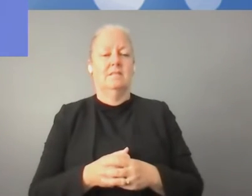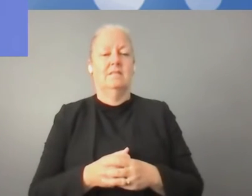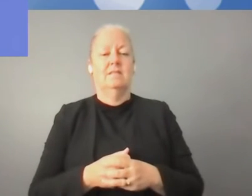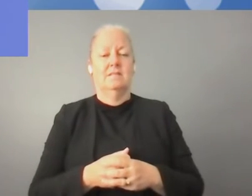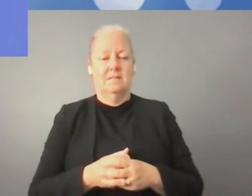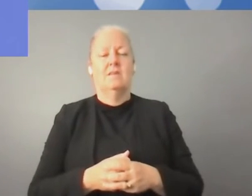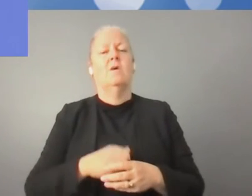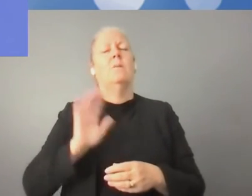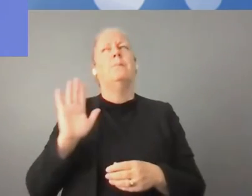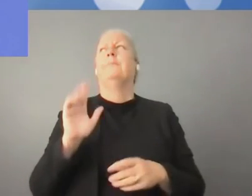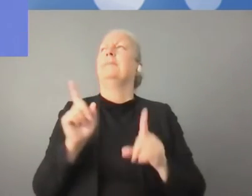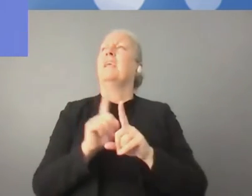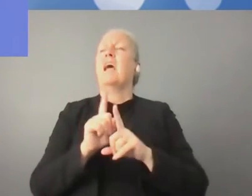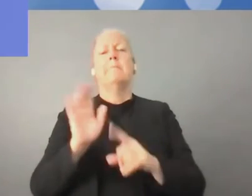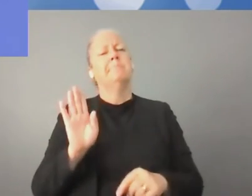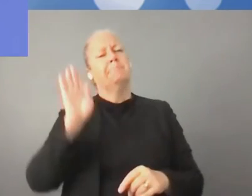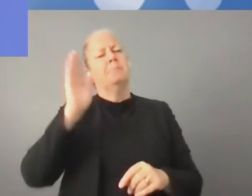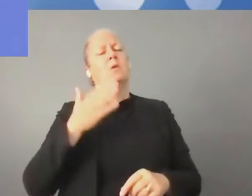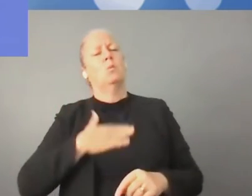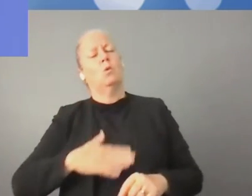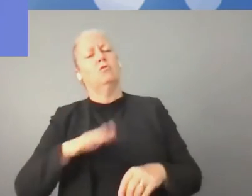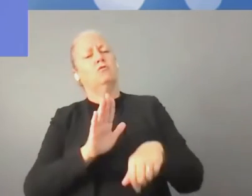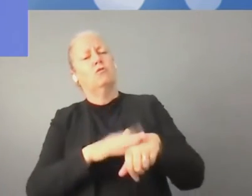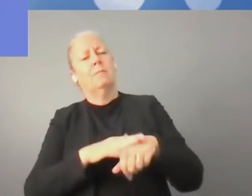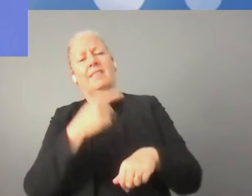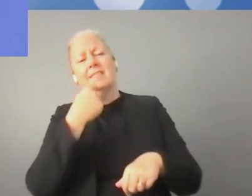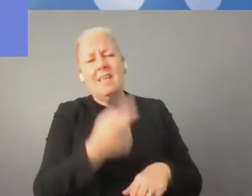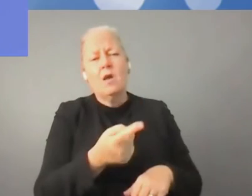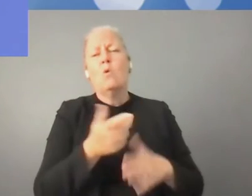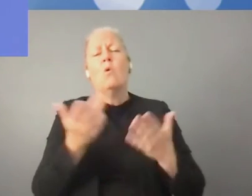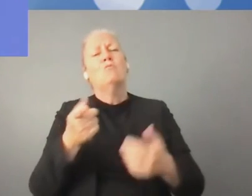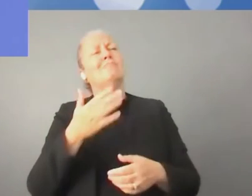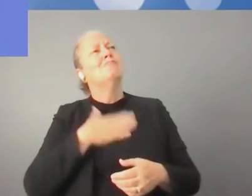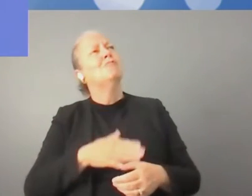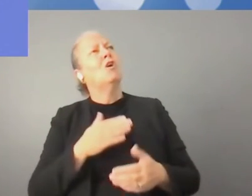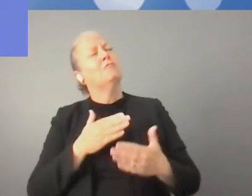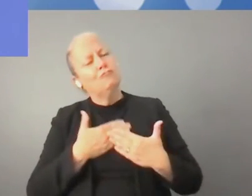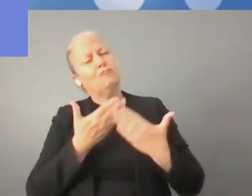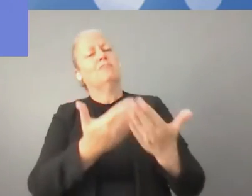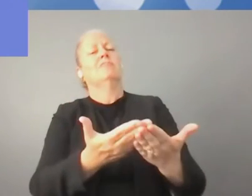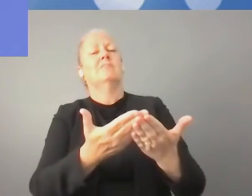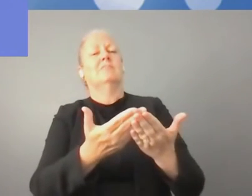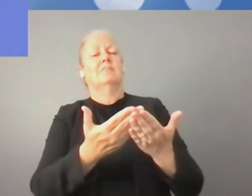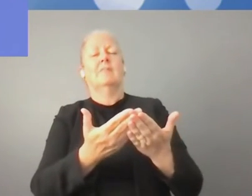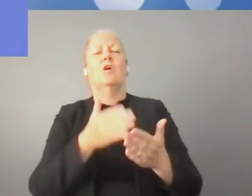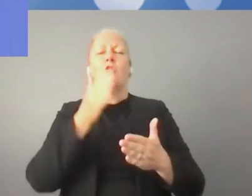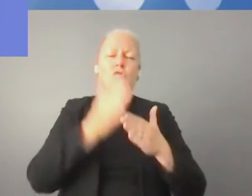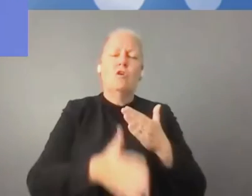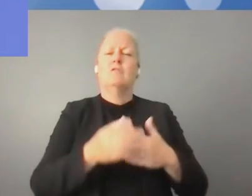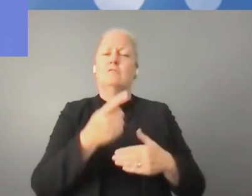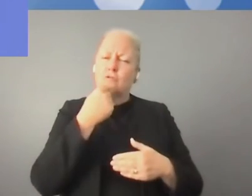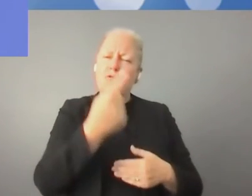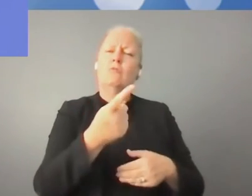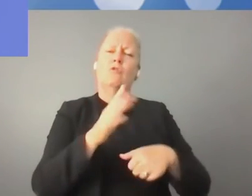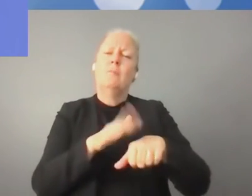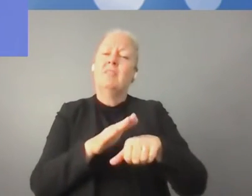немножко продлить эту площадку. А сейчас перед нами последняя часть дебатов, то есть